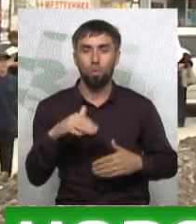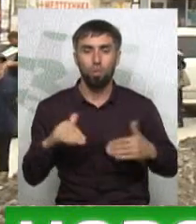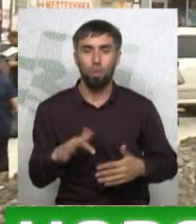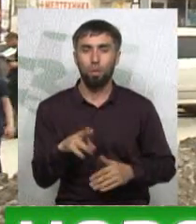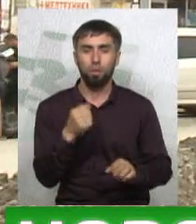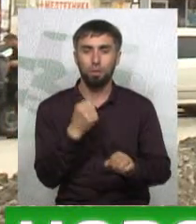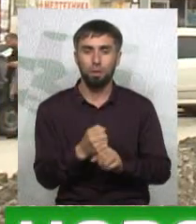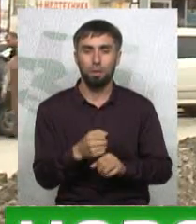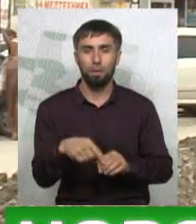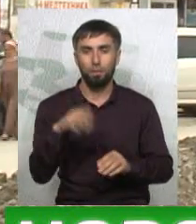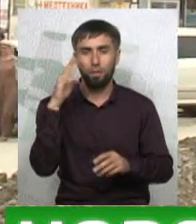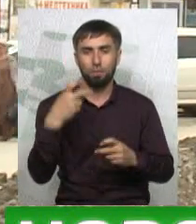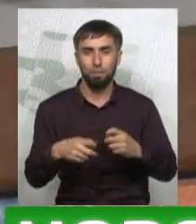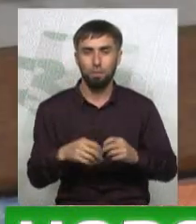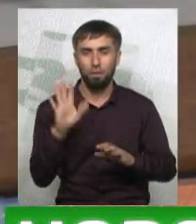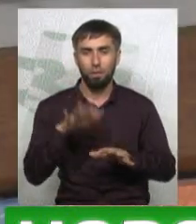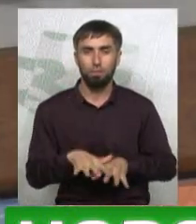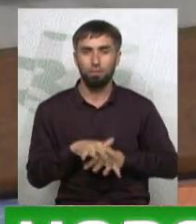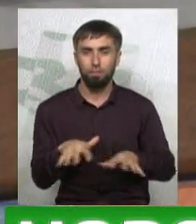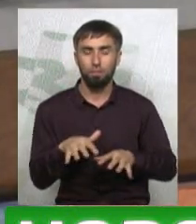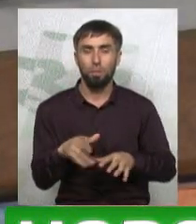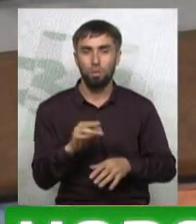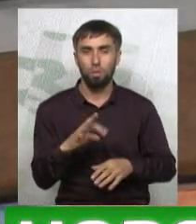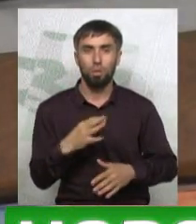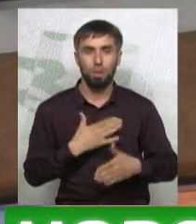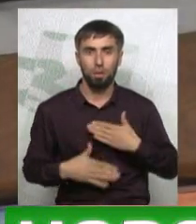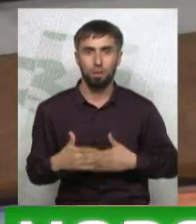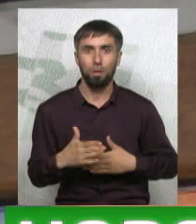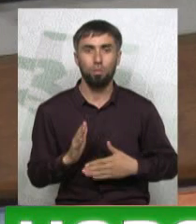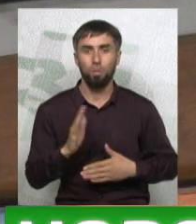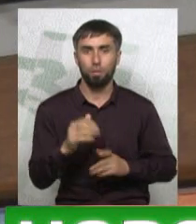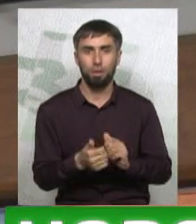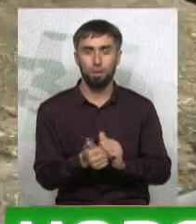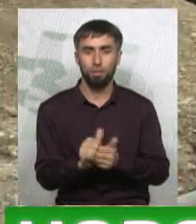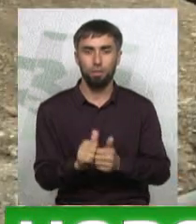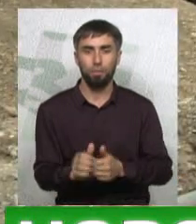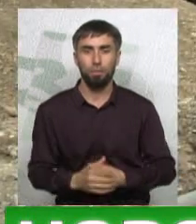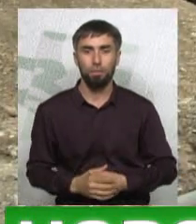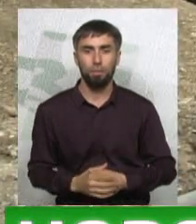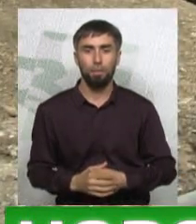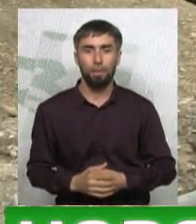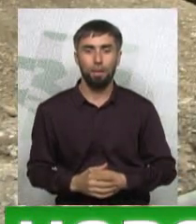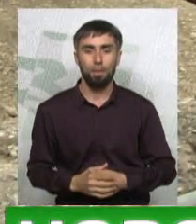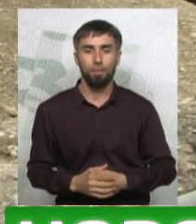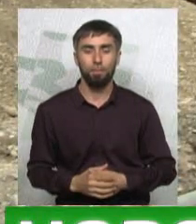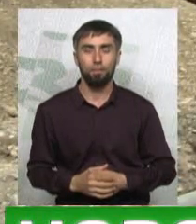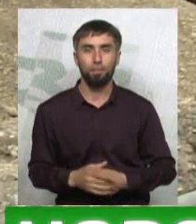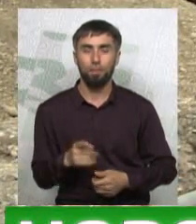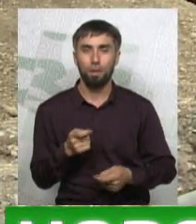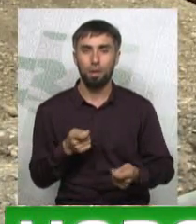от аварий на водопроводе и постоянных порывов, конечно, рады предстоящим изменениям.